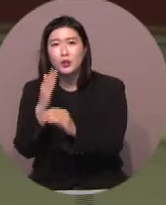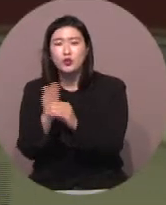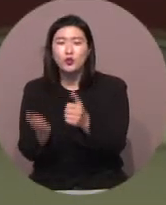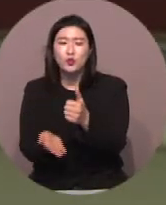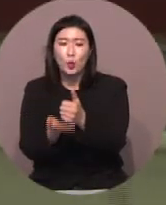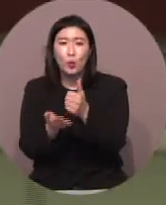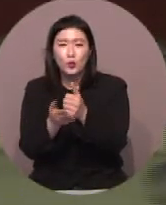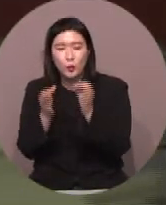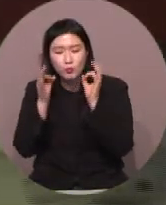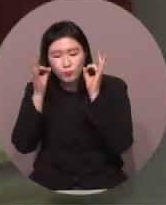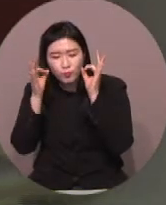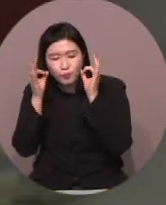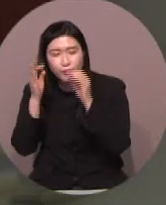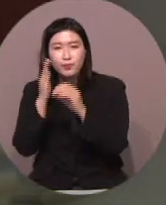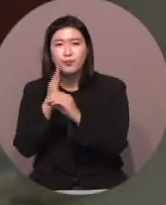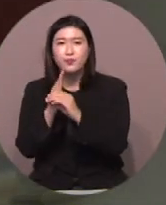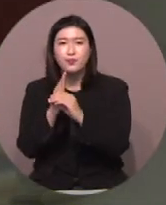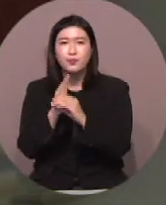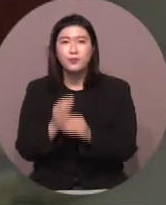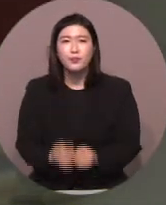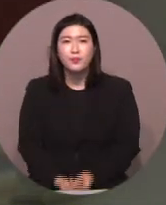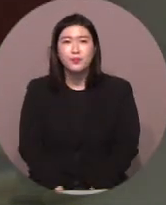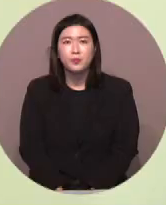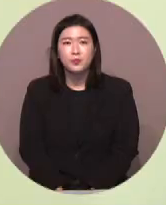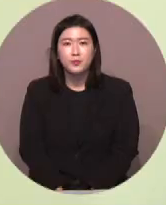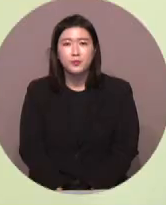공천 작업을 진행하고 있습니다